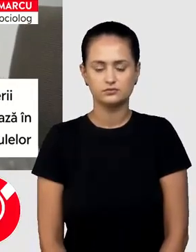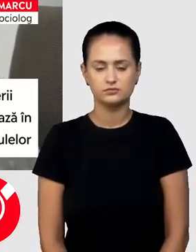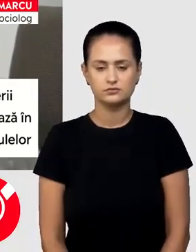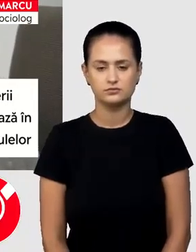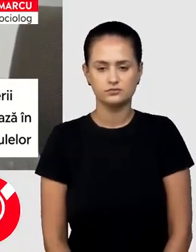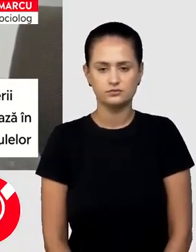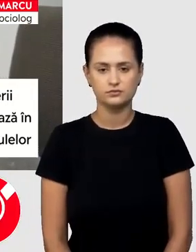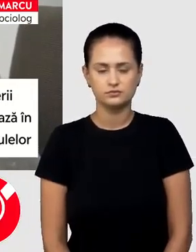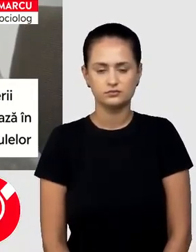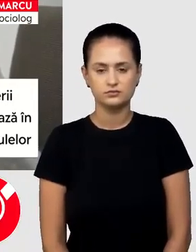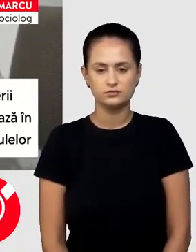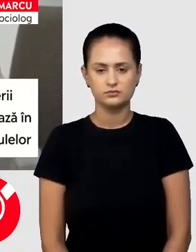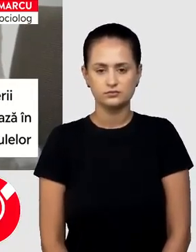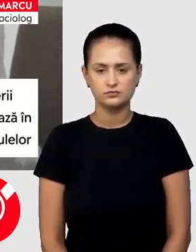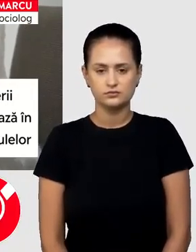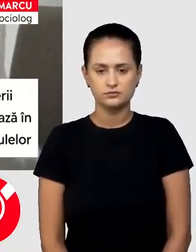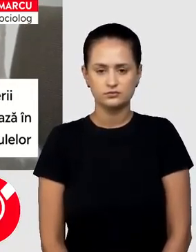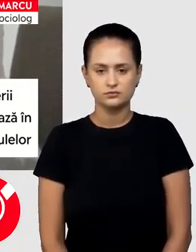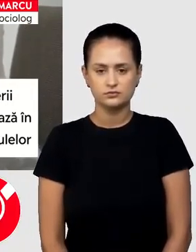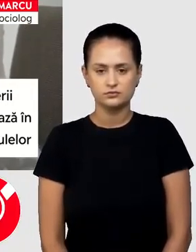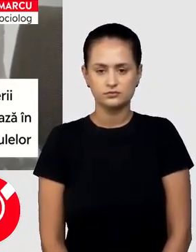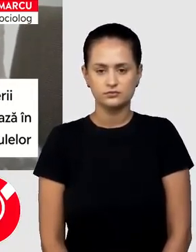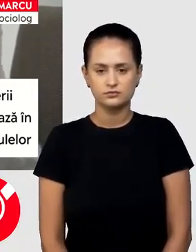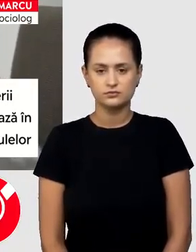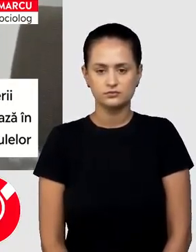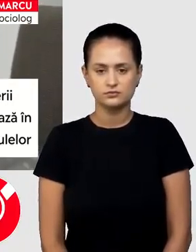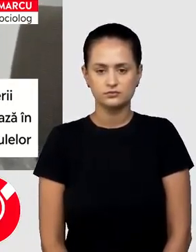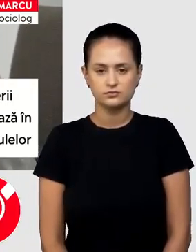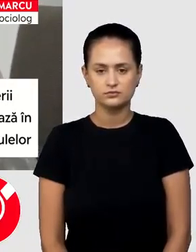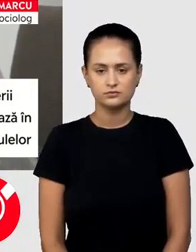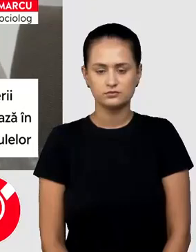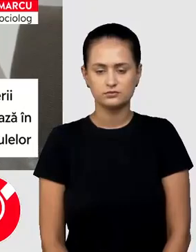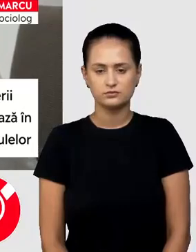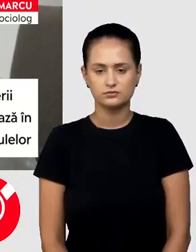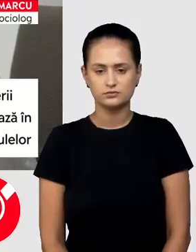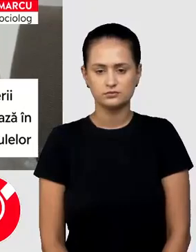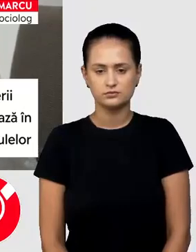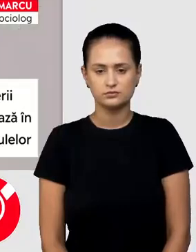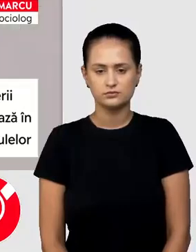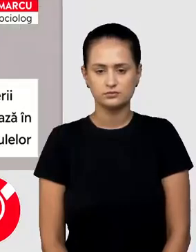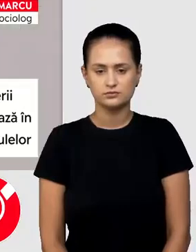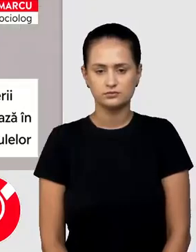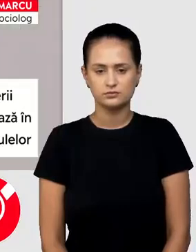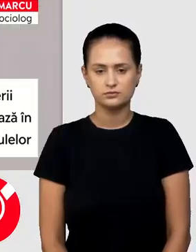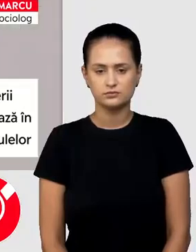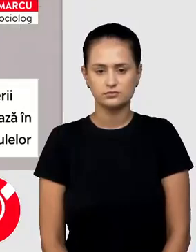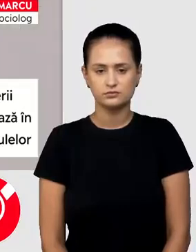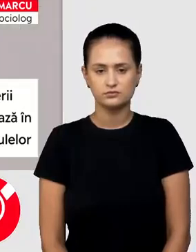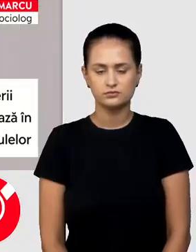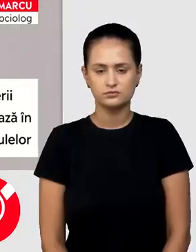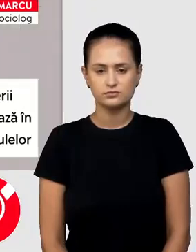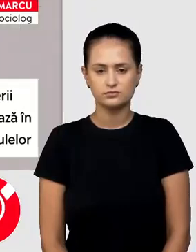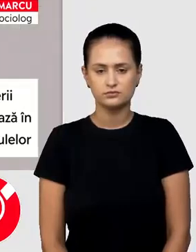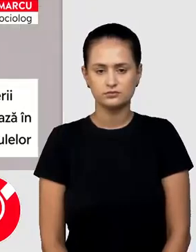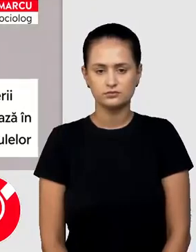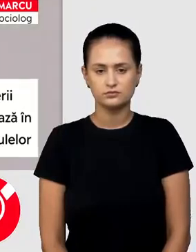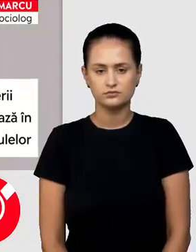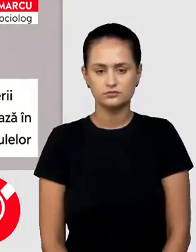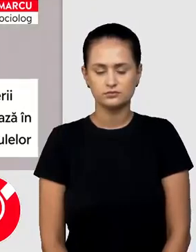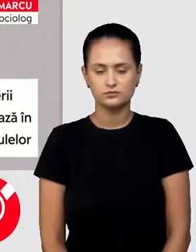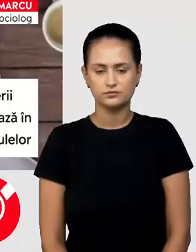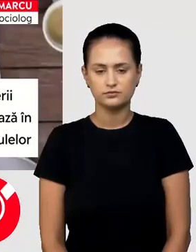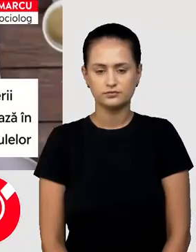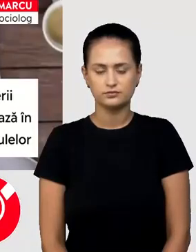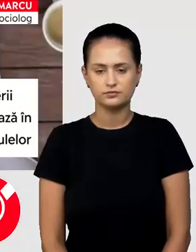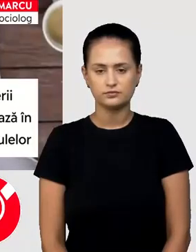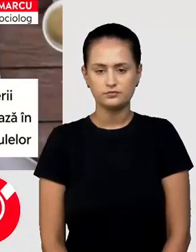4 regiuni de dezvoltare care au un nivel peste 20% și o regiune care